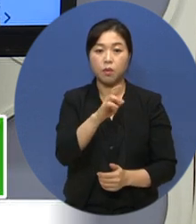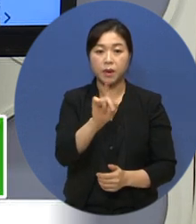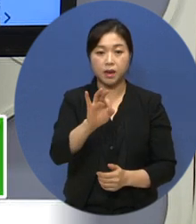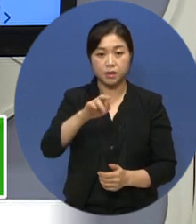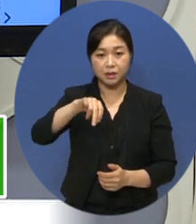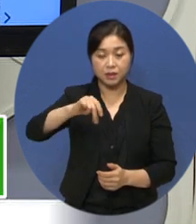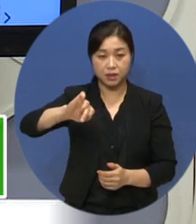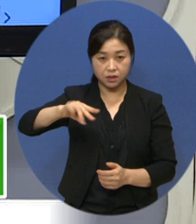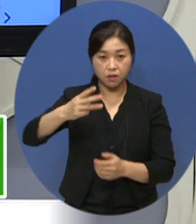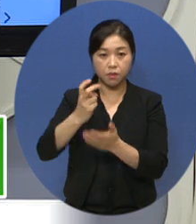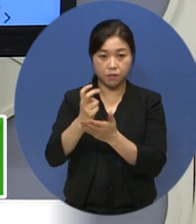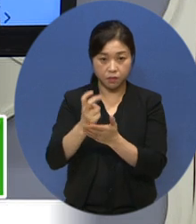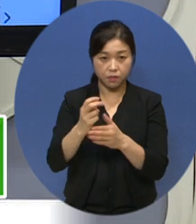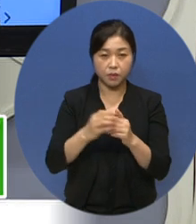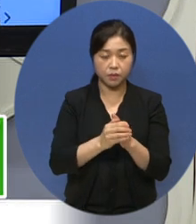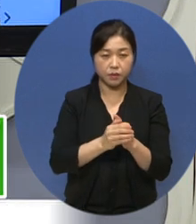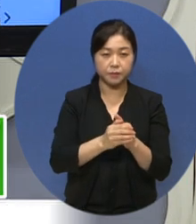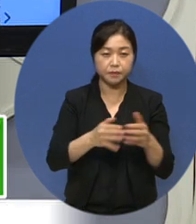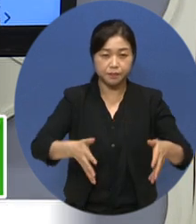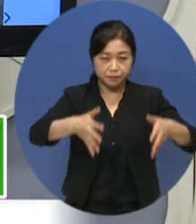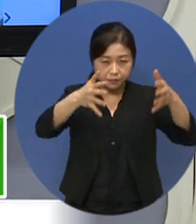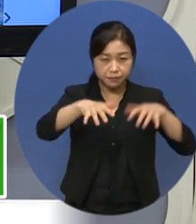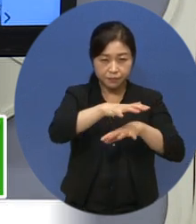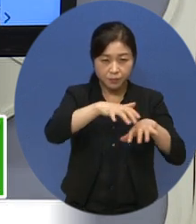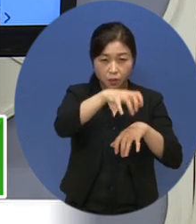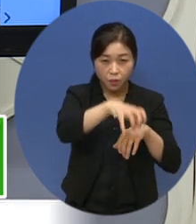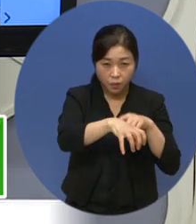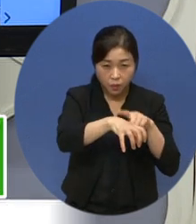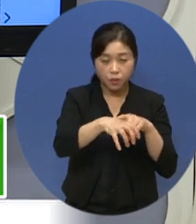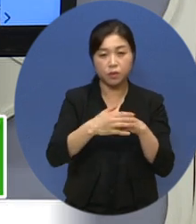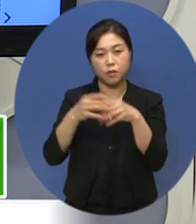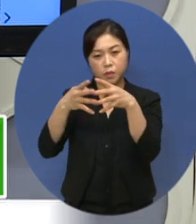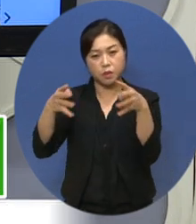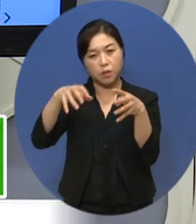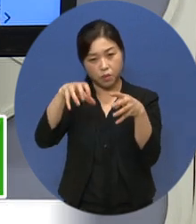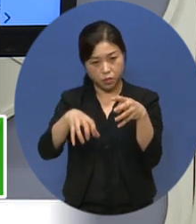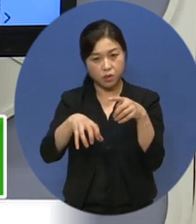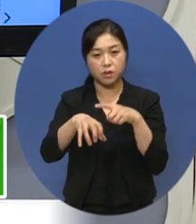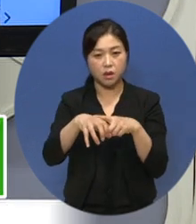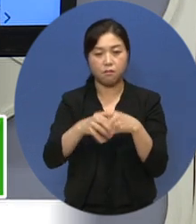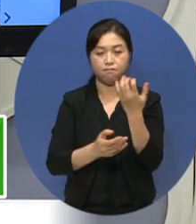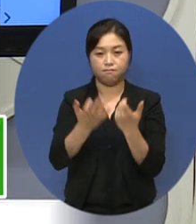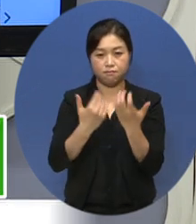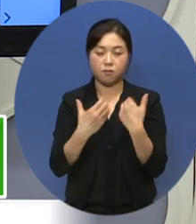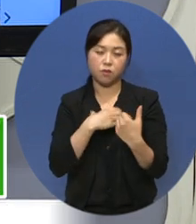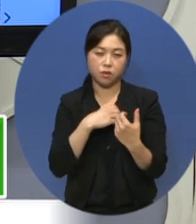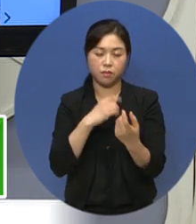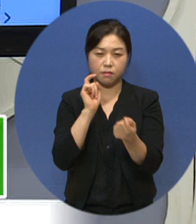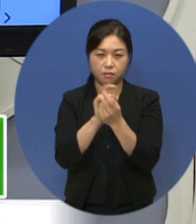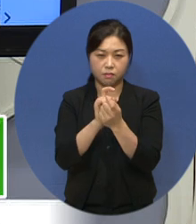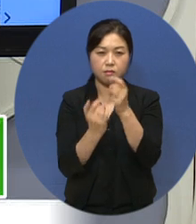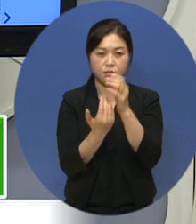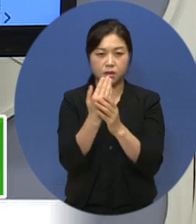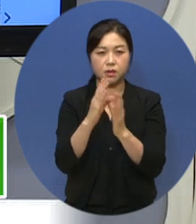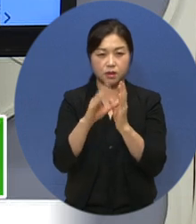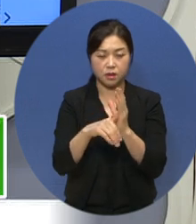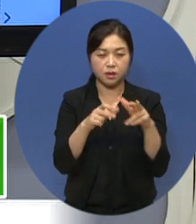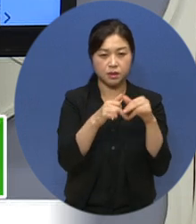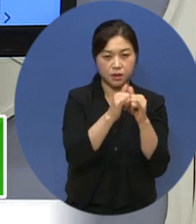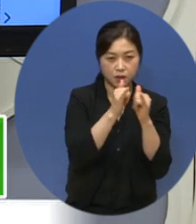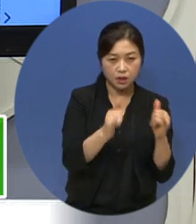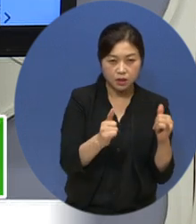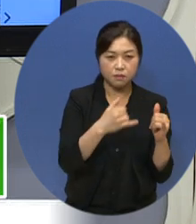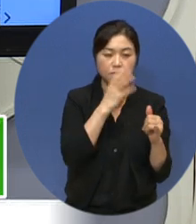등은 공중이용시설 과 공동주택 등의 화재와 같은 위급상황 발생시 장애인과 노인